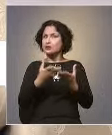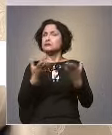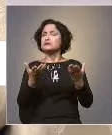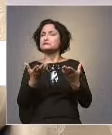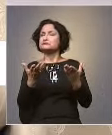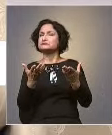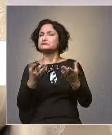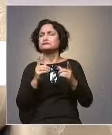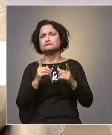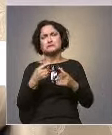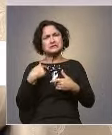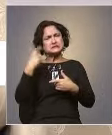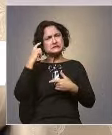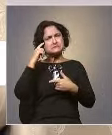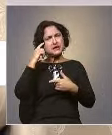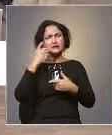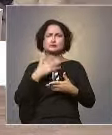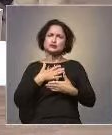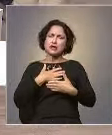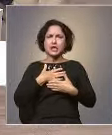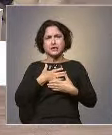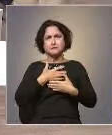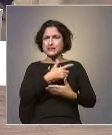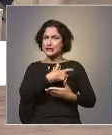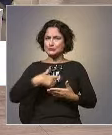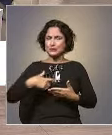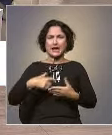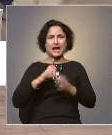национален комитет? Предполагам, че ще бъде създаден национален комитет. Ние